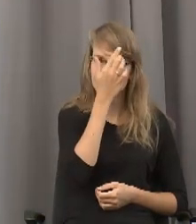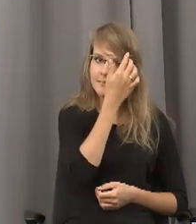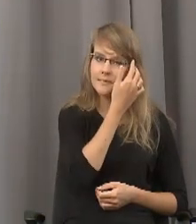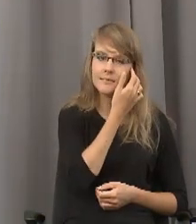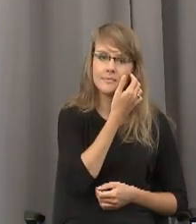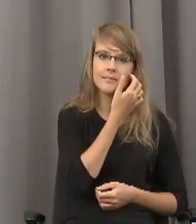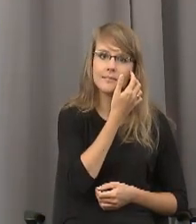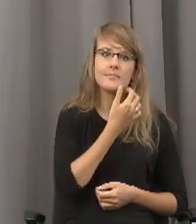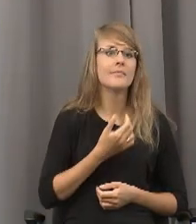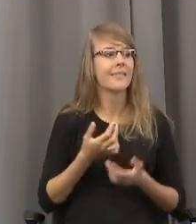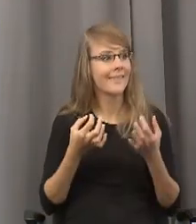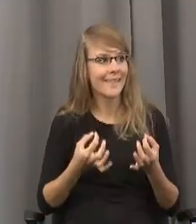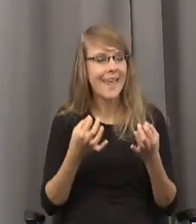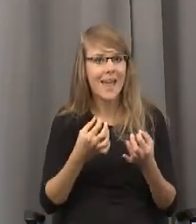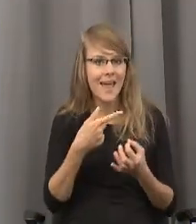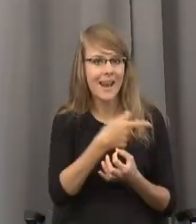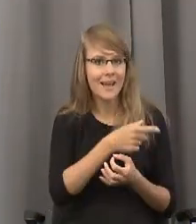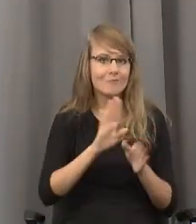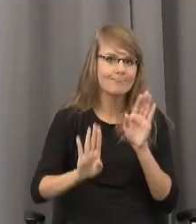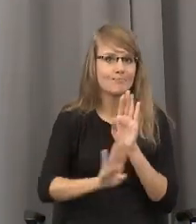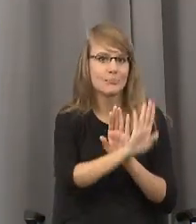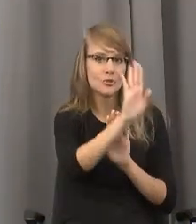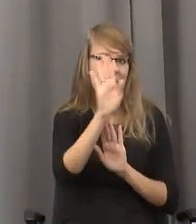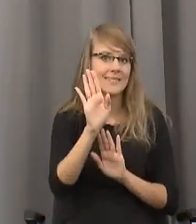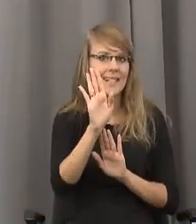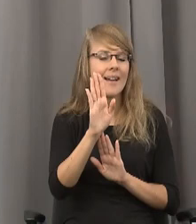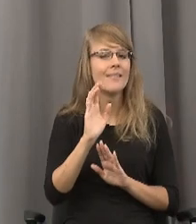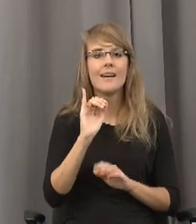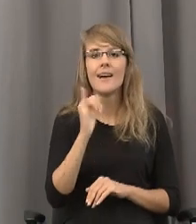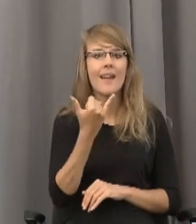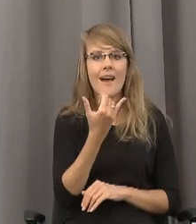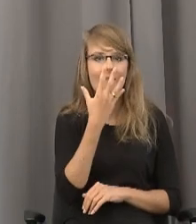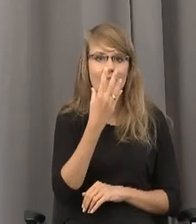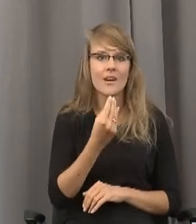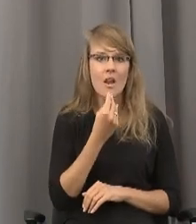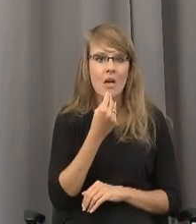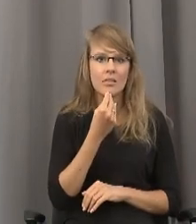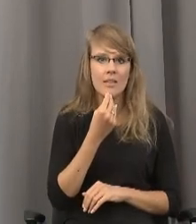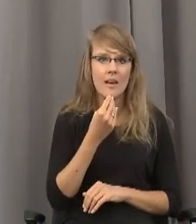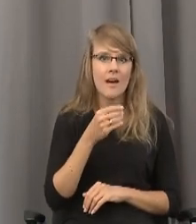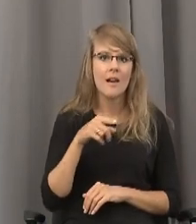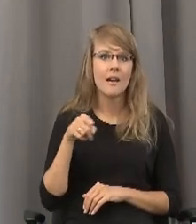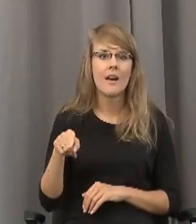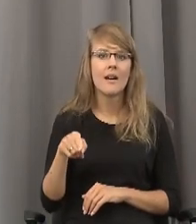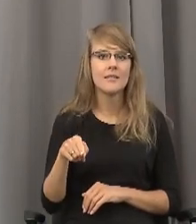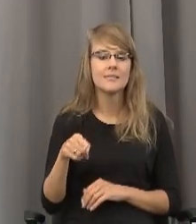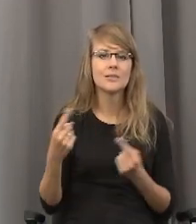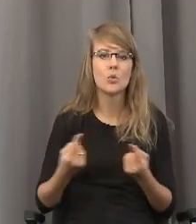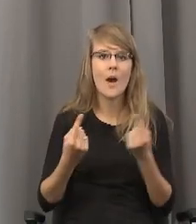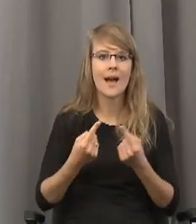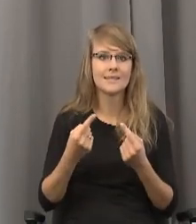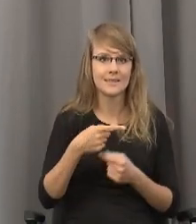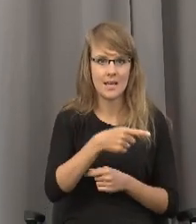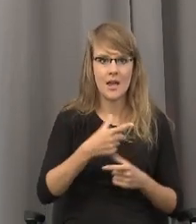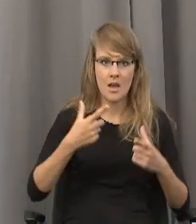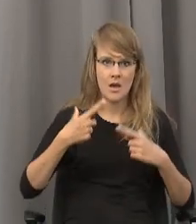Pozwolę sobie przedstawić Państwu, jak wygląda obciążenie opiekunów, obciążenie